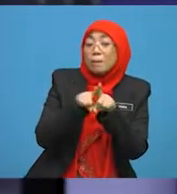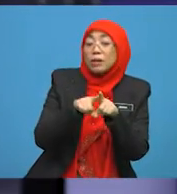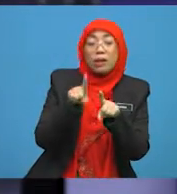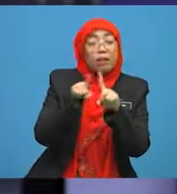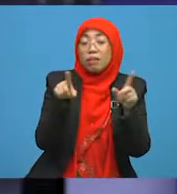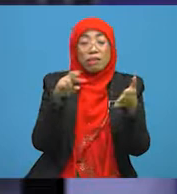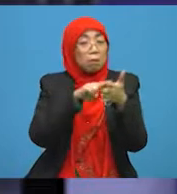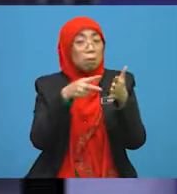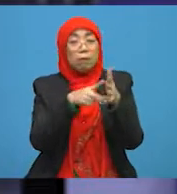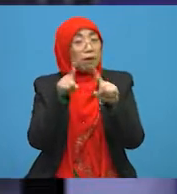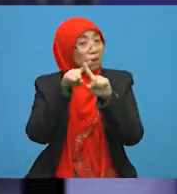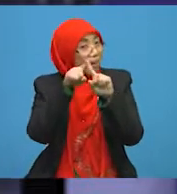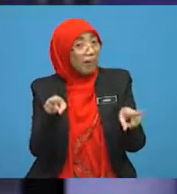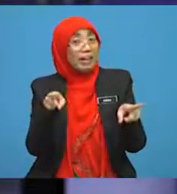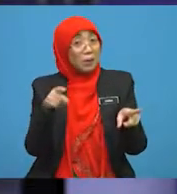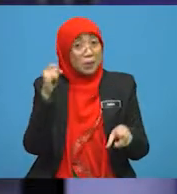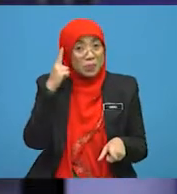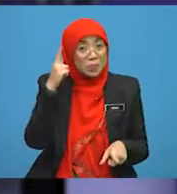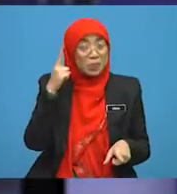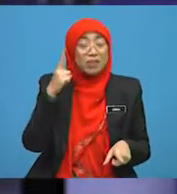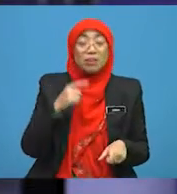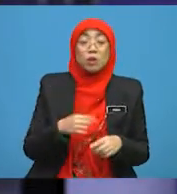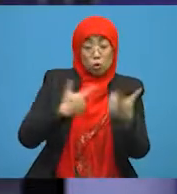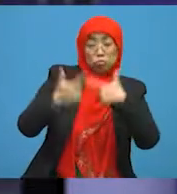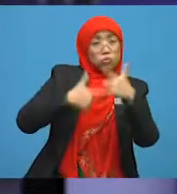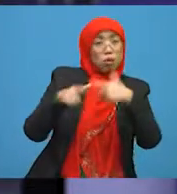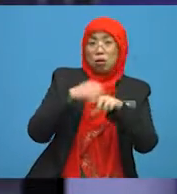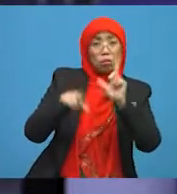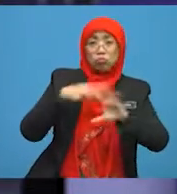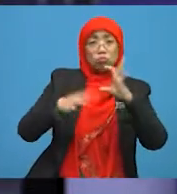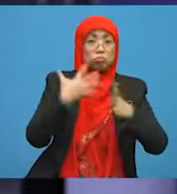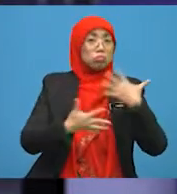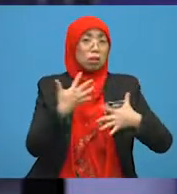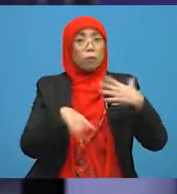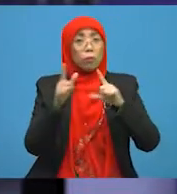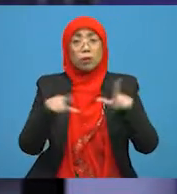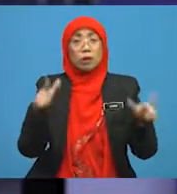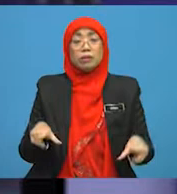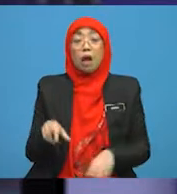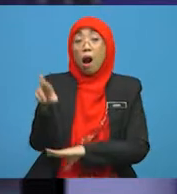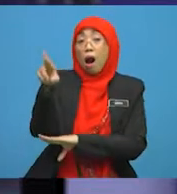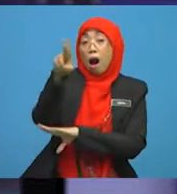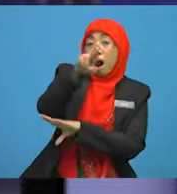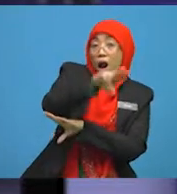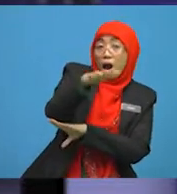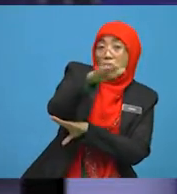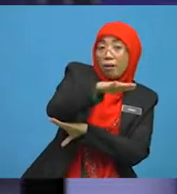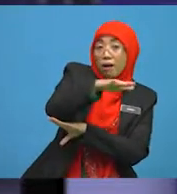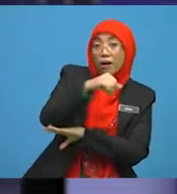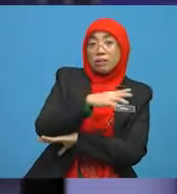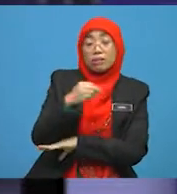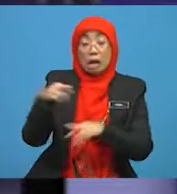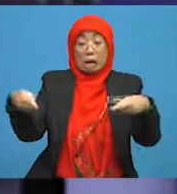agar para pelajar dapat mengenal pasti perbezaan antara homonim, homofon dan